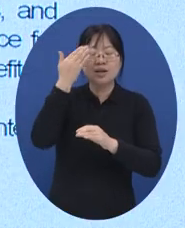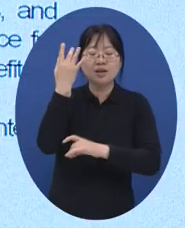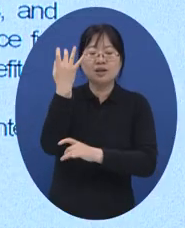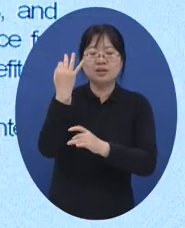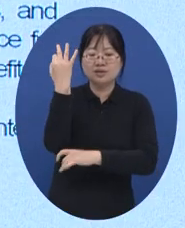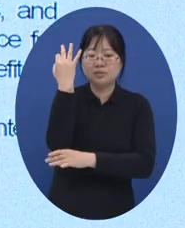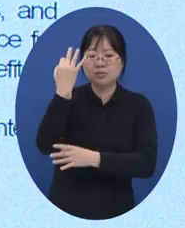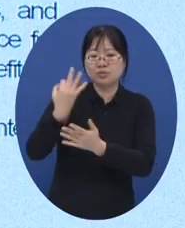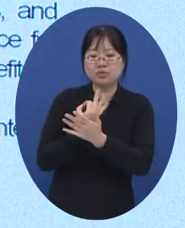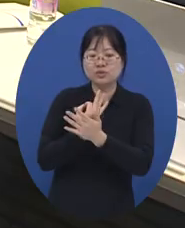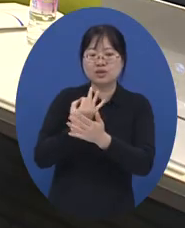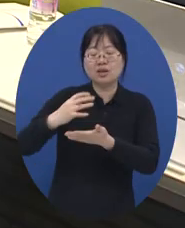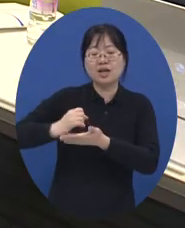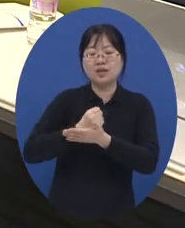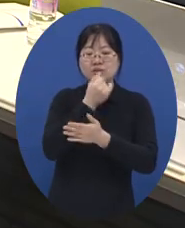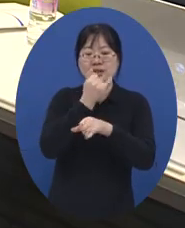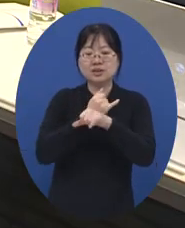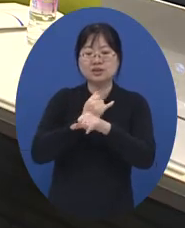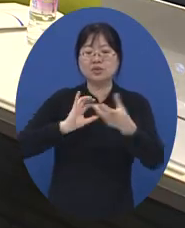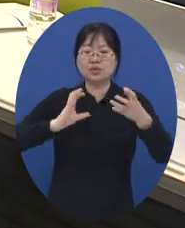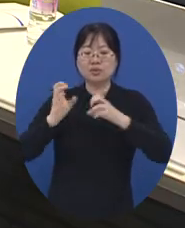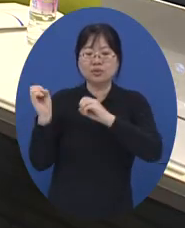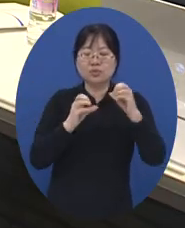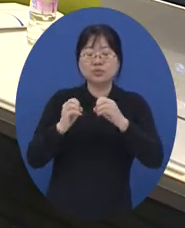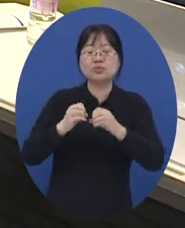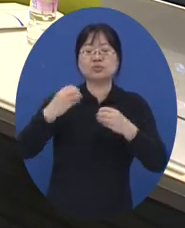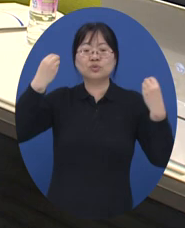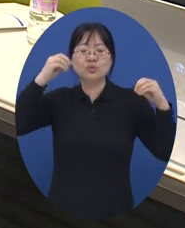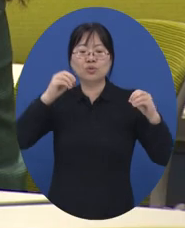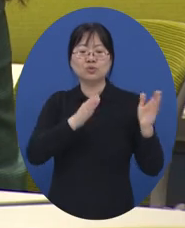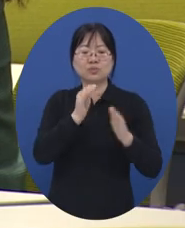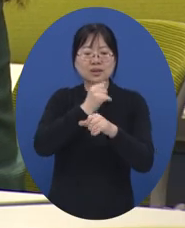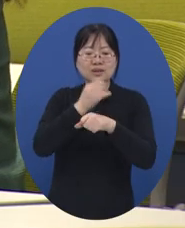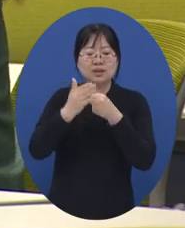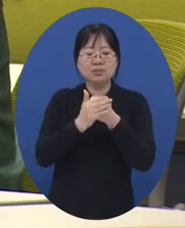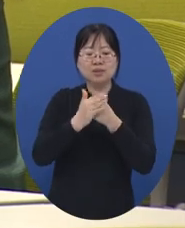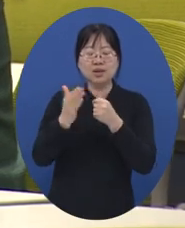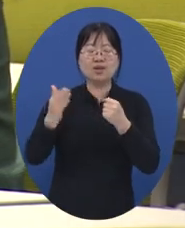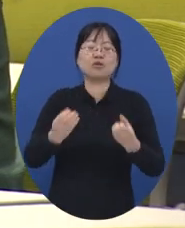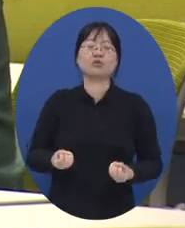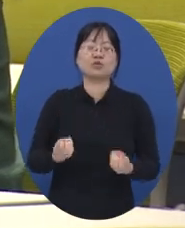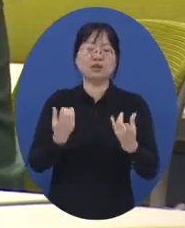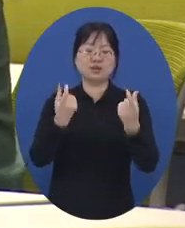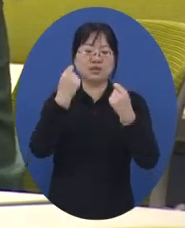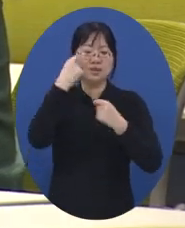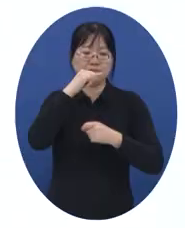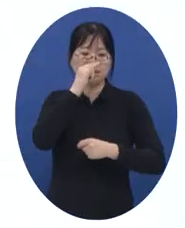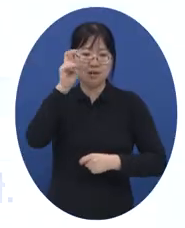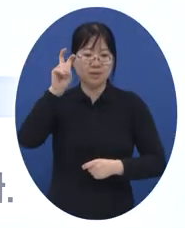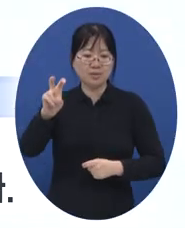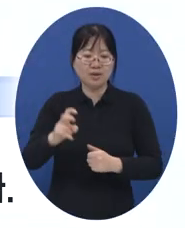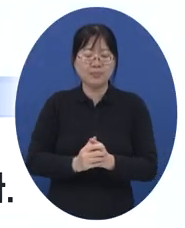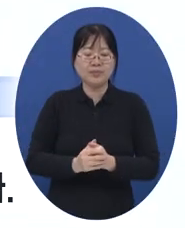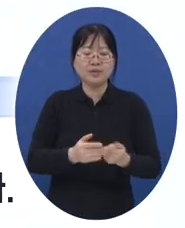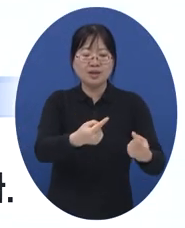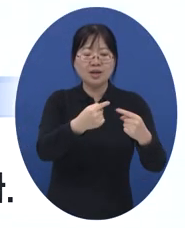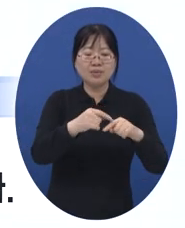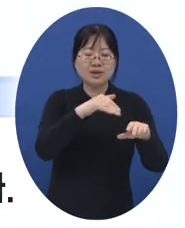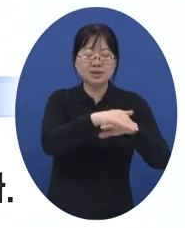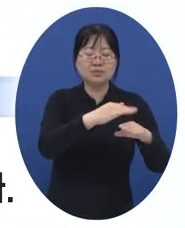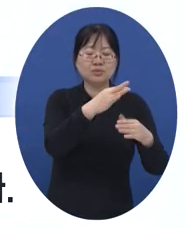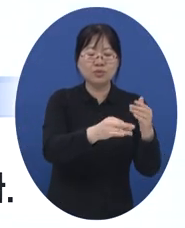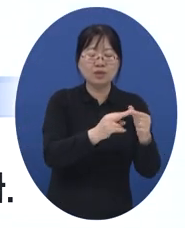목소리를 들을 수 있는 토크쇼도 마련돼 기본소득 정책을 공유하는 하나의 축제가 될 전망입니다. 참여형